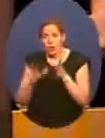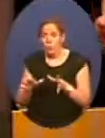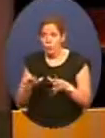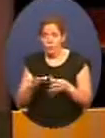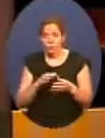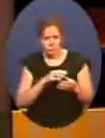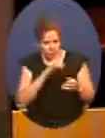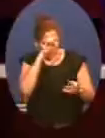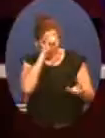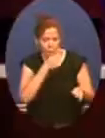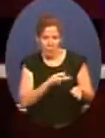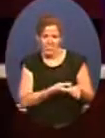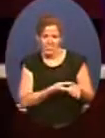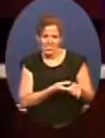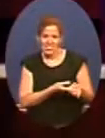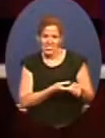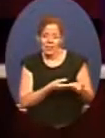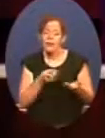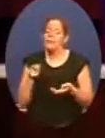מקובל. זה הם קוראים לו אבו עלי,